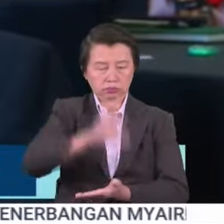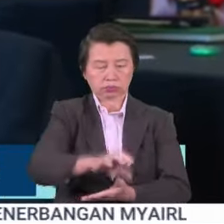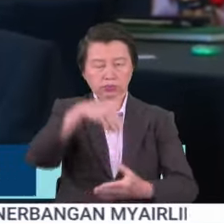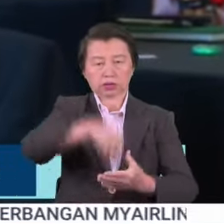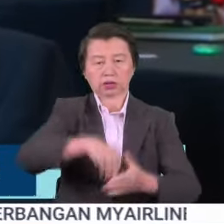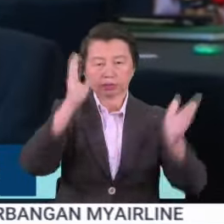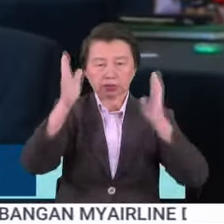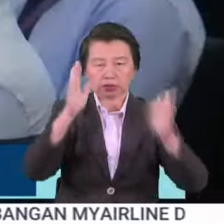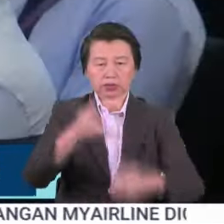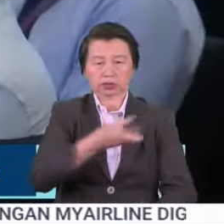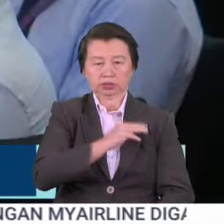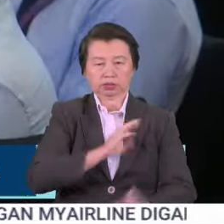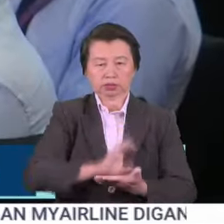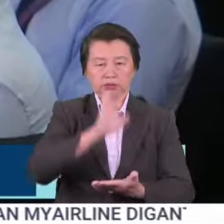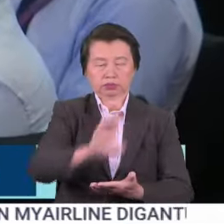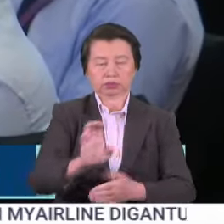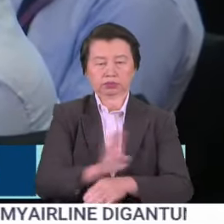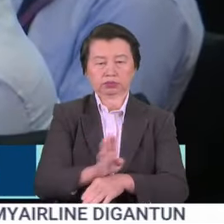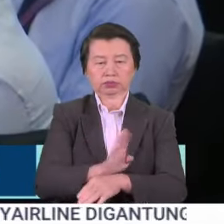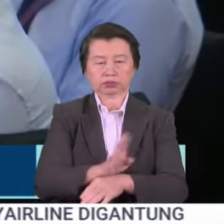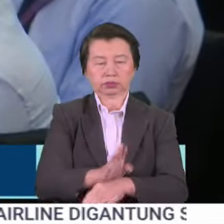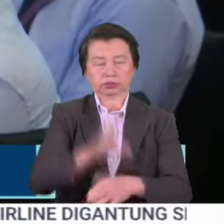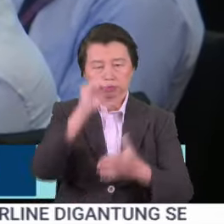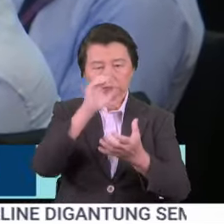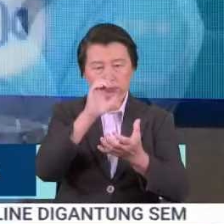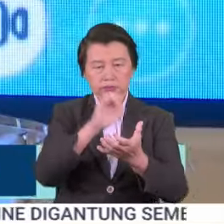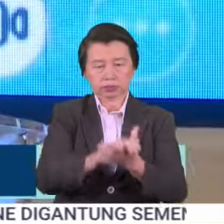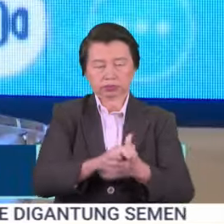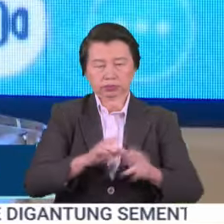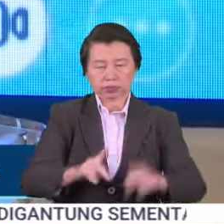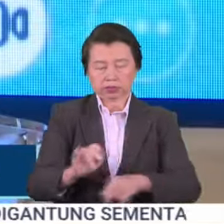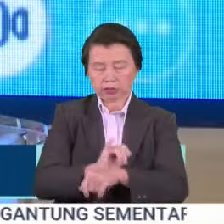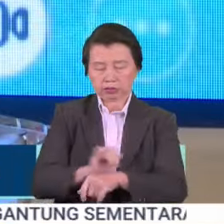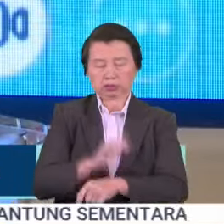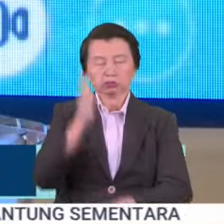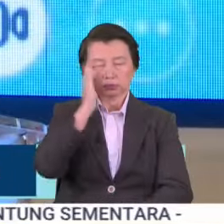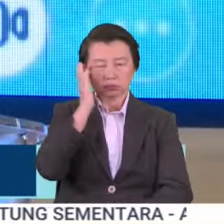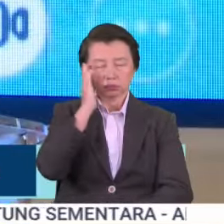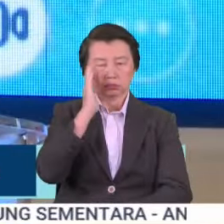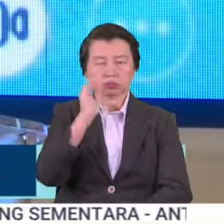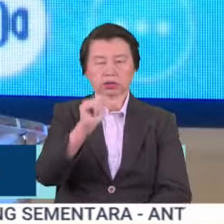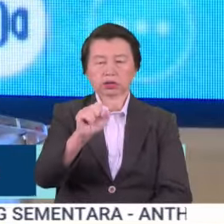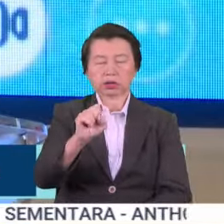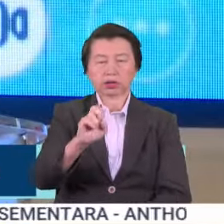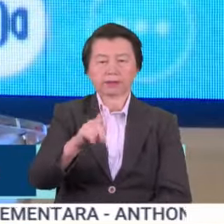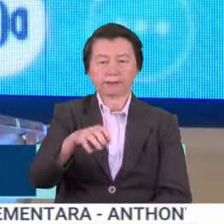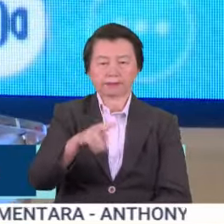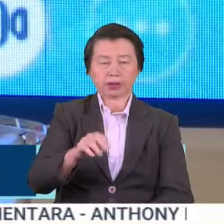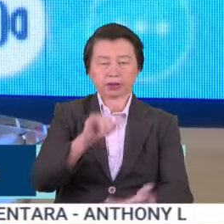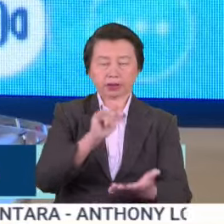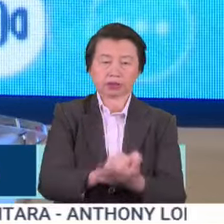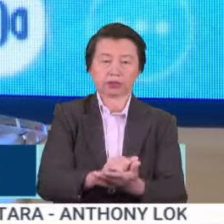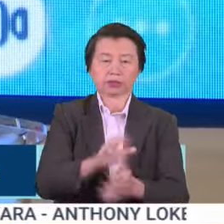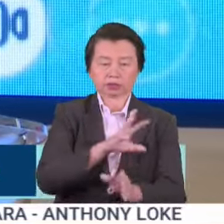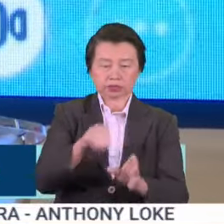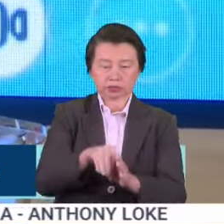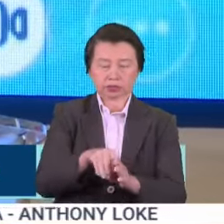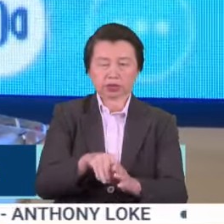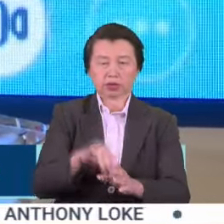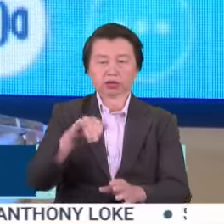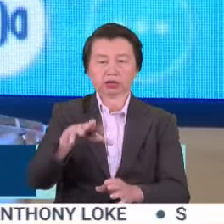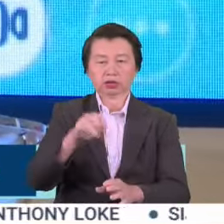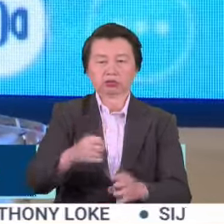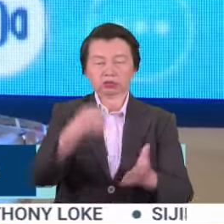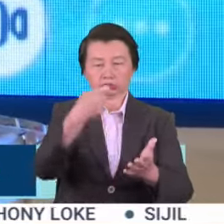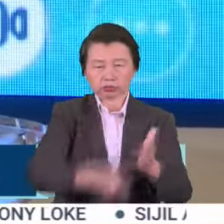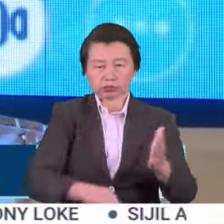Malaysia. Menteri Pelaburan, Perdagangan dan Industri percaya pihak industri peka dengan aspek dasar berkaitan operasi termasuk isu